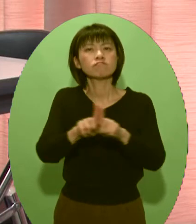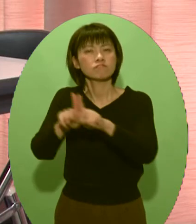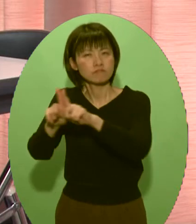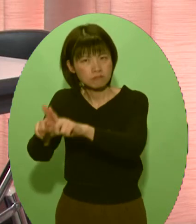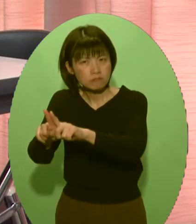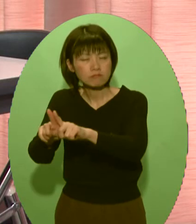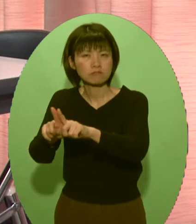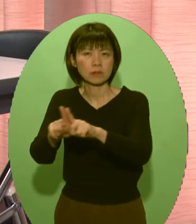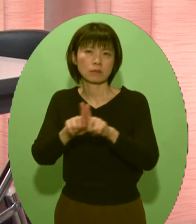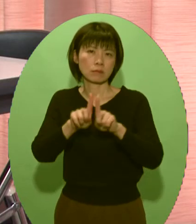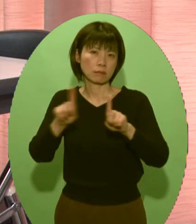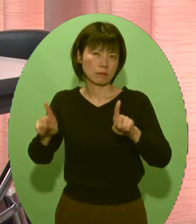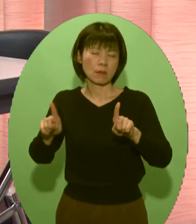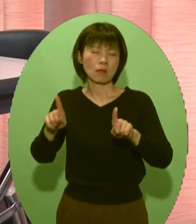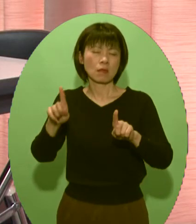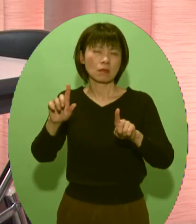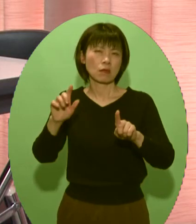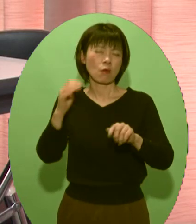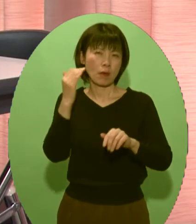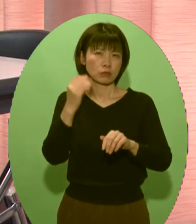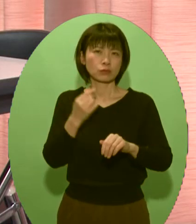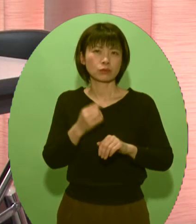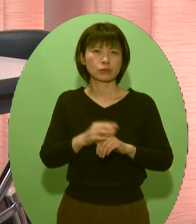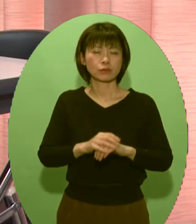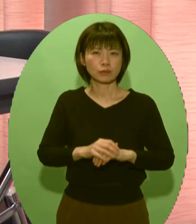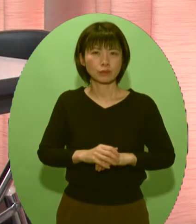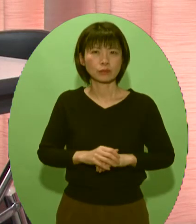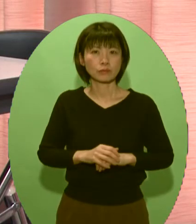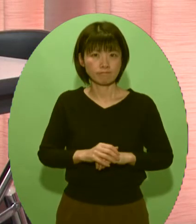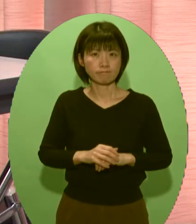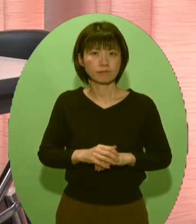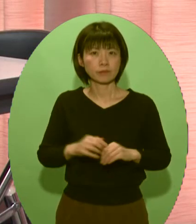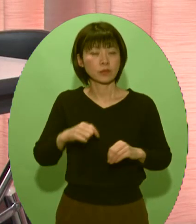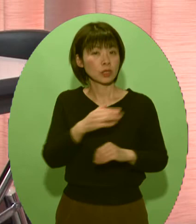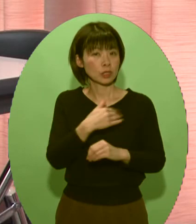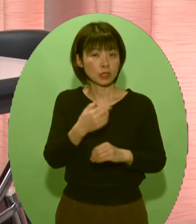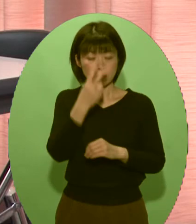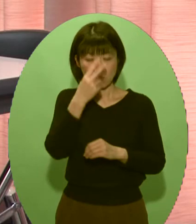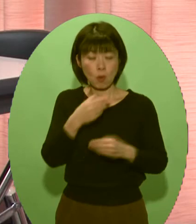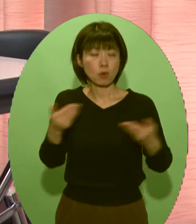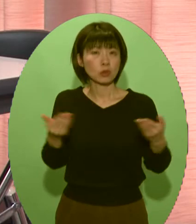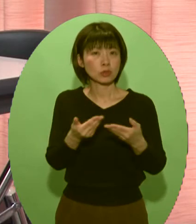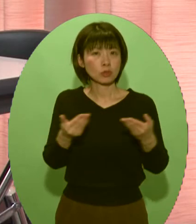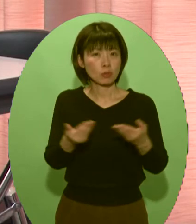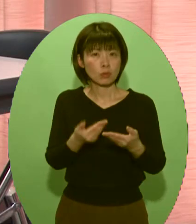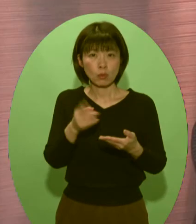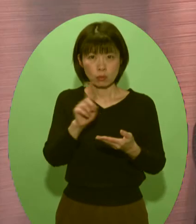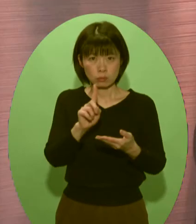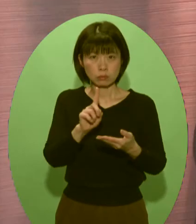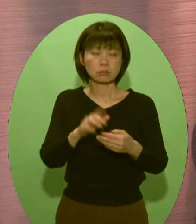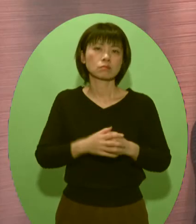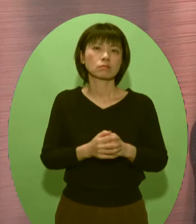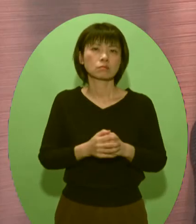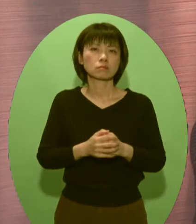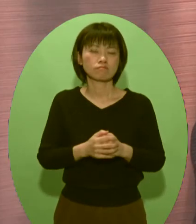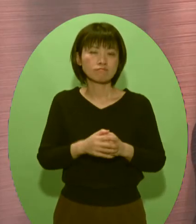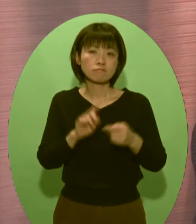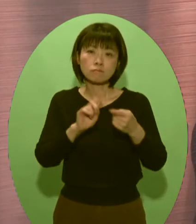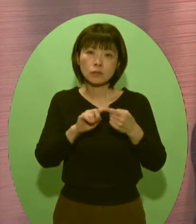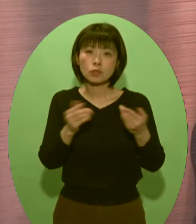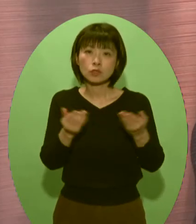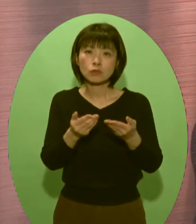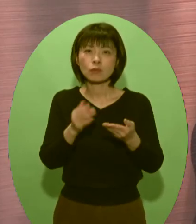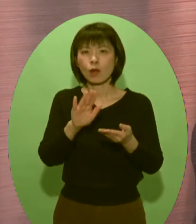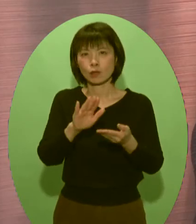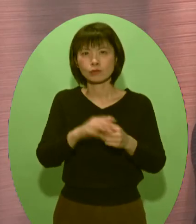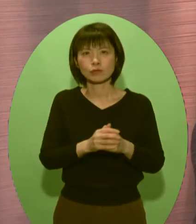になっておりますし、また僕ら の仕事ですね、特に視覚障害者の仕事っていうと転職あるいは適職と